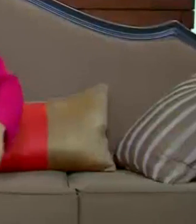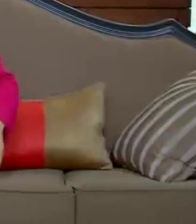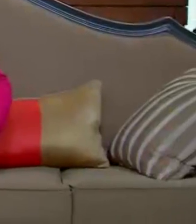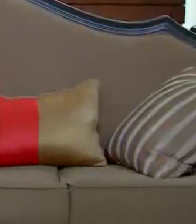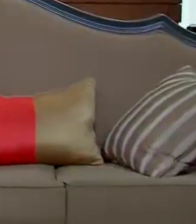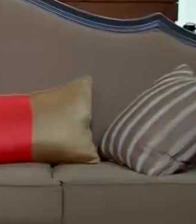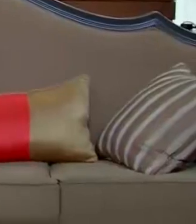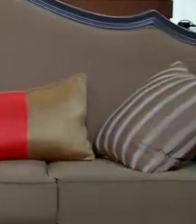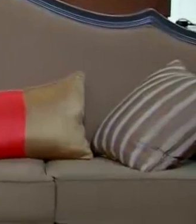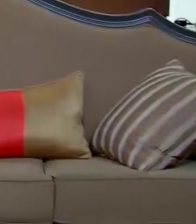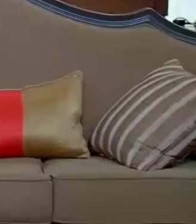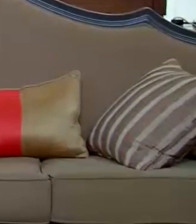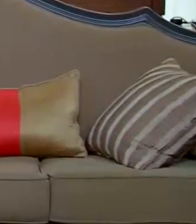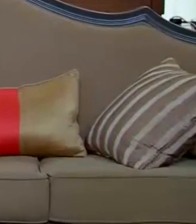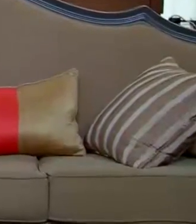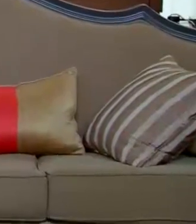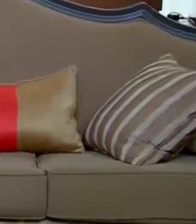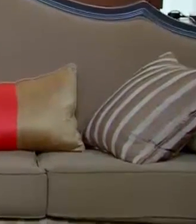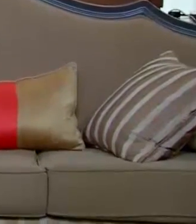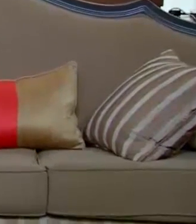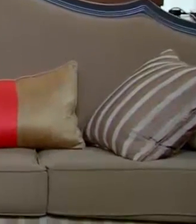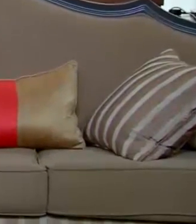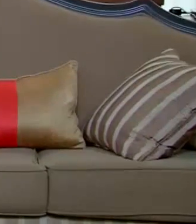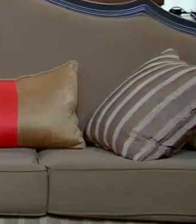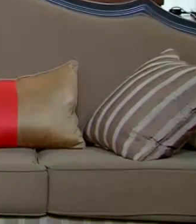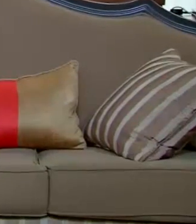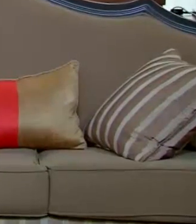Zavallı Biricik nasıl kurtulurum der gibi kara kara düşünüyor.